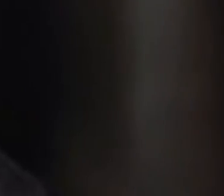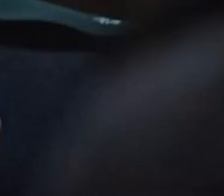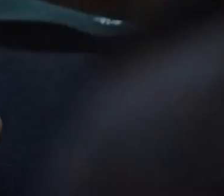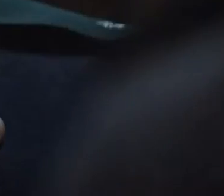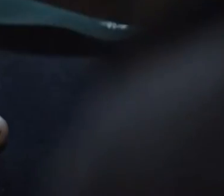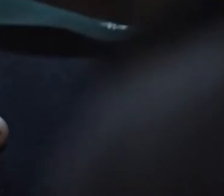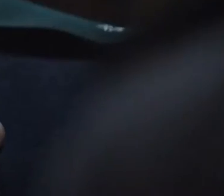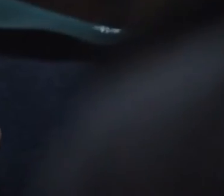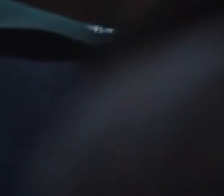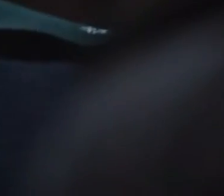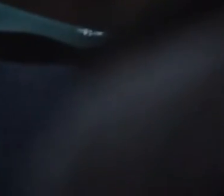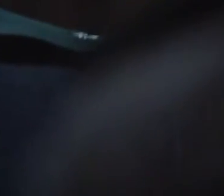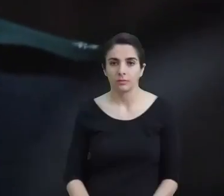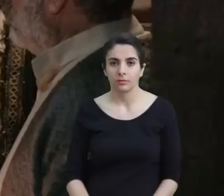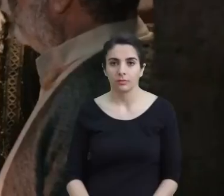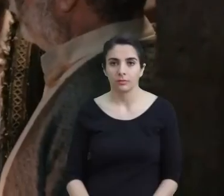indirdi tabancaları.